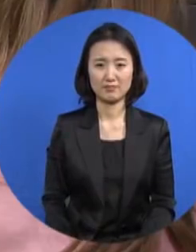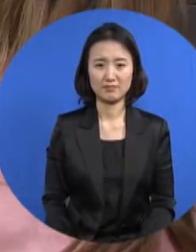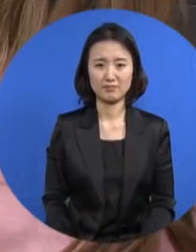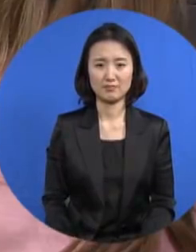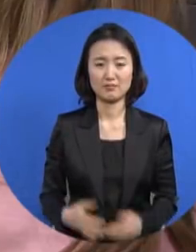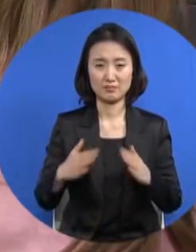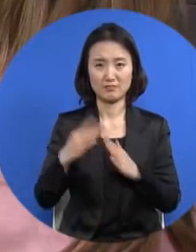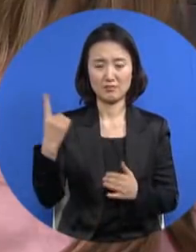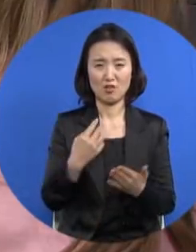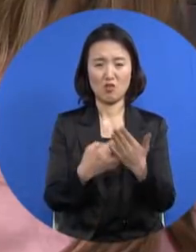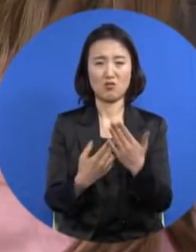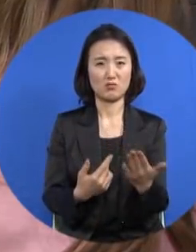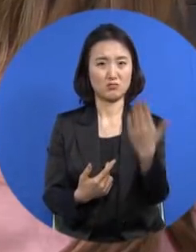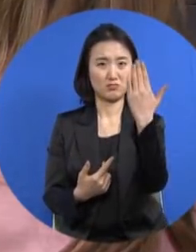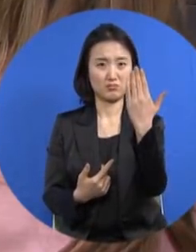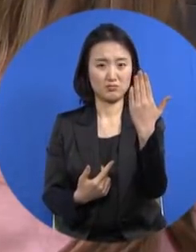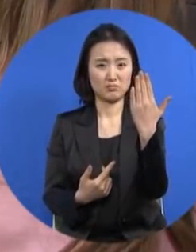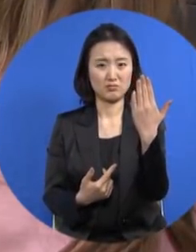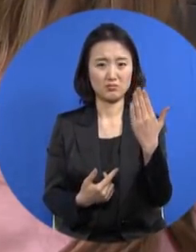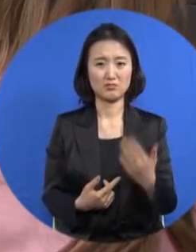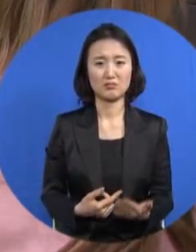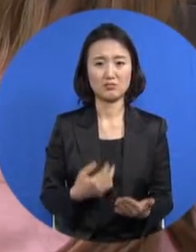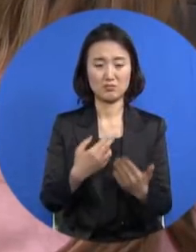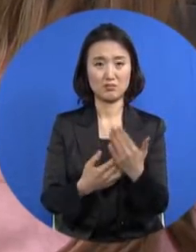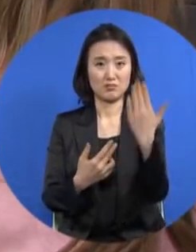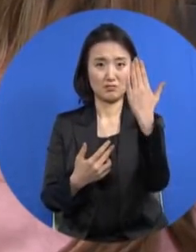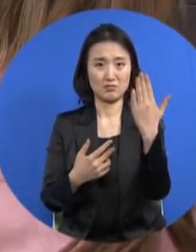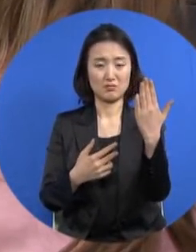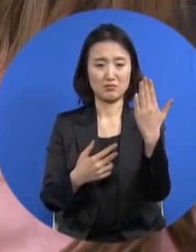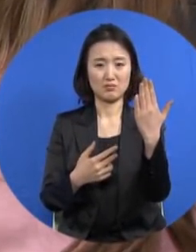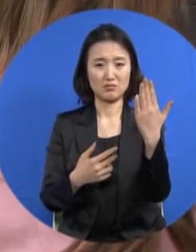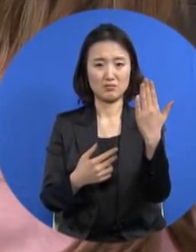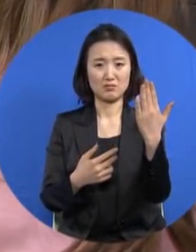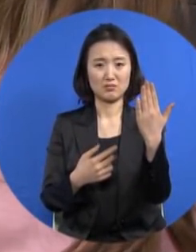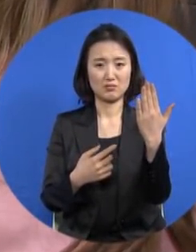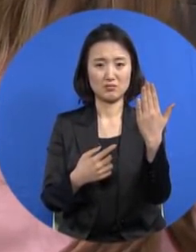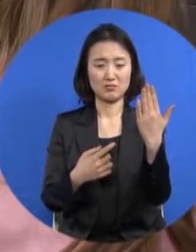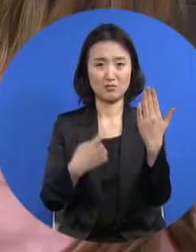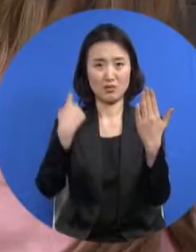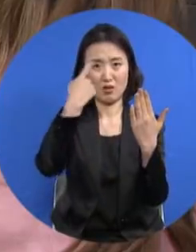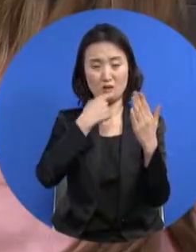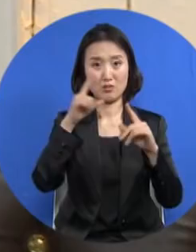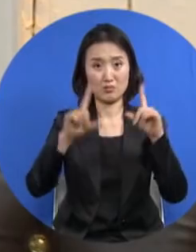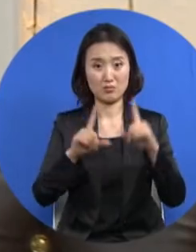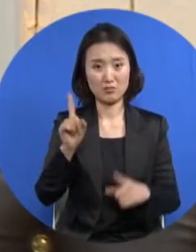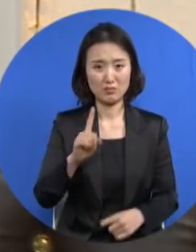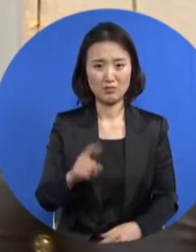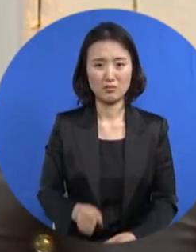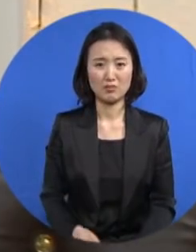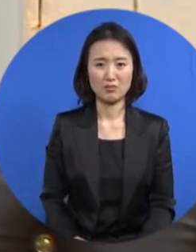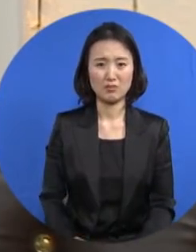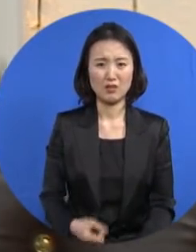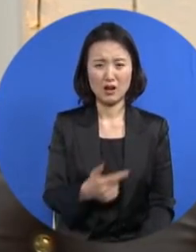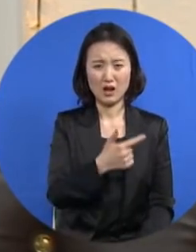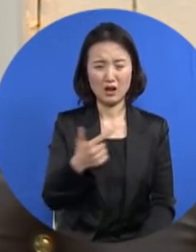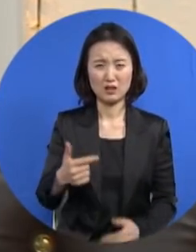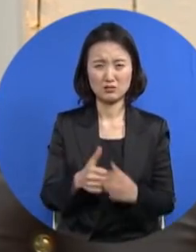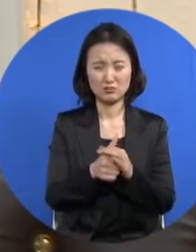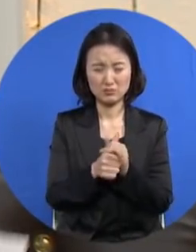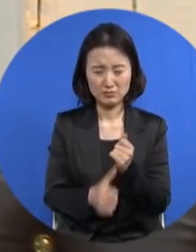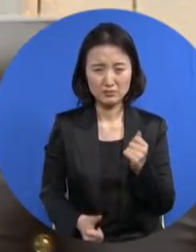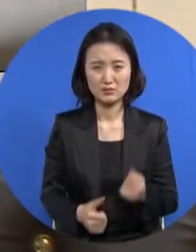털레털레 와서 거울을 보는데 제 거울 속에 어떤 사람이 있었냐면은 아주 사업에 심급해서